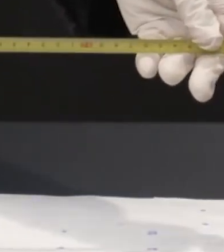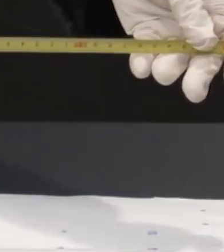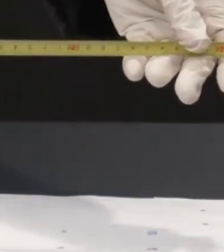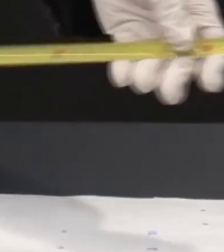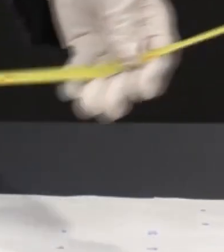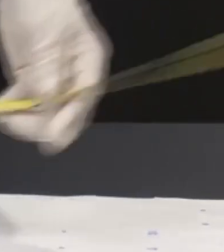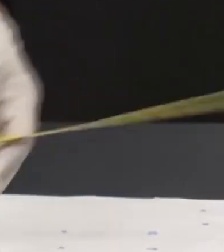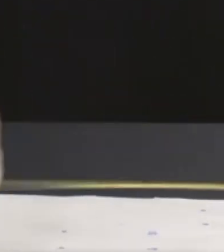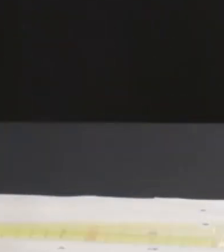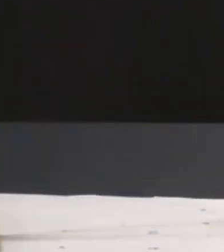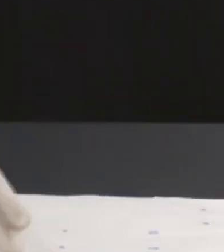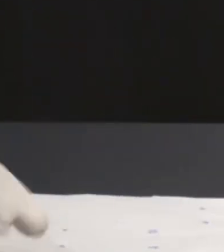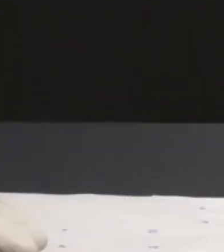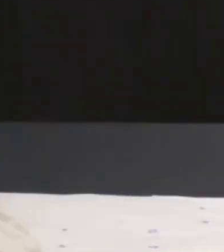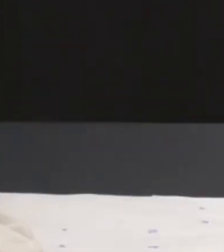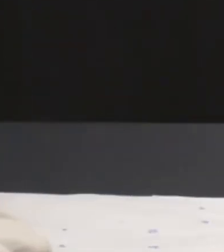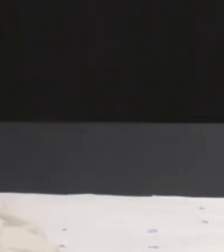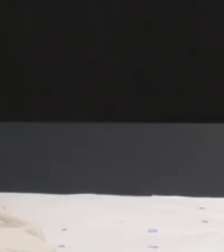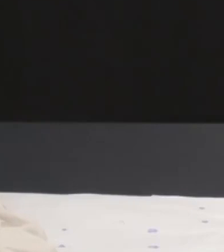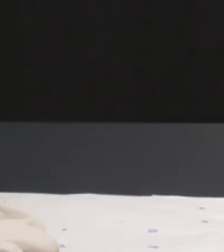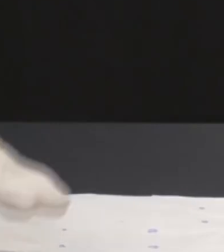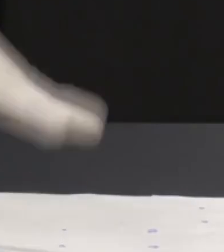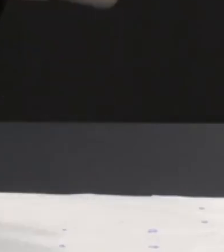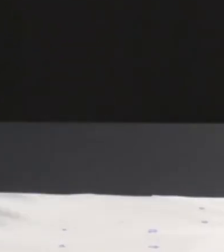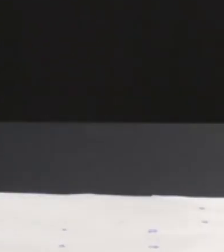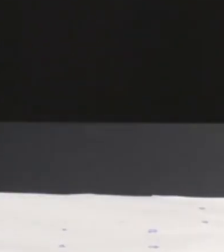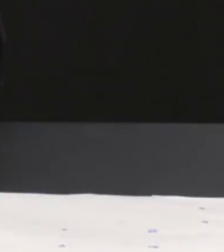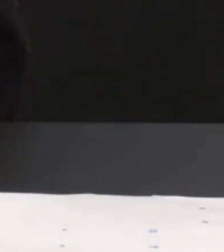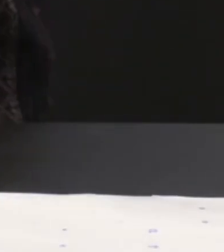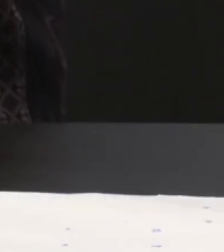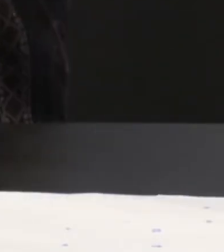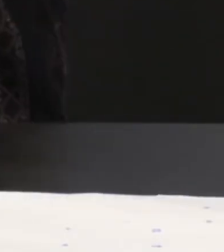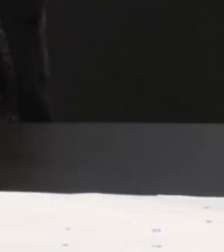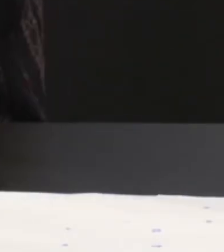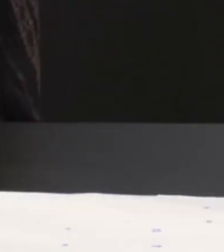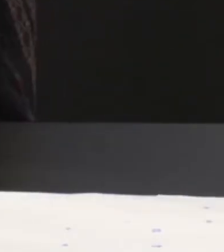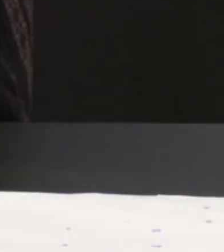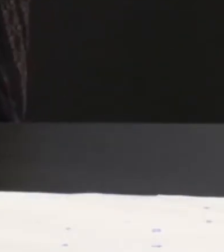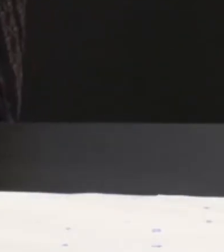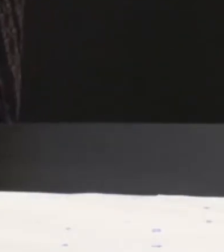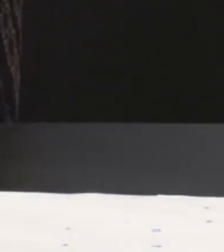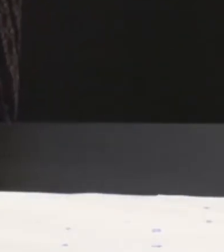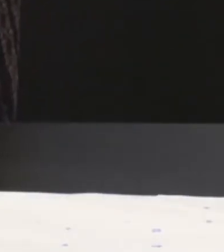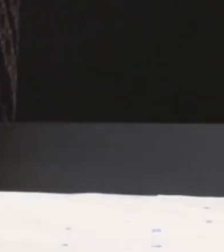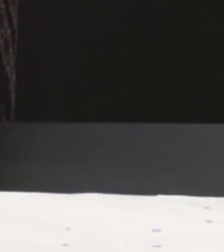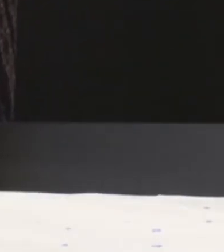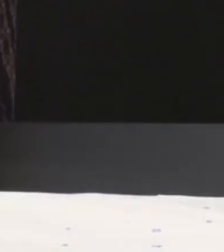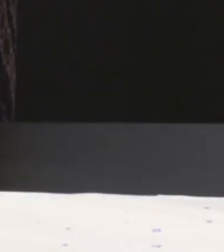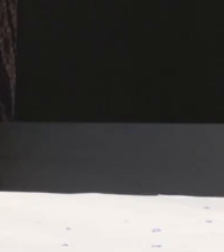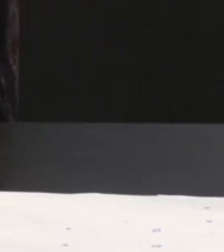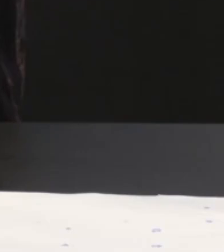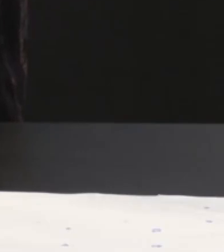في مواد البناء وللمنزل يعني في احتياجات المنزل العاديه كذلك استخدمت ماذا هذا حبر